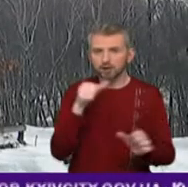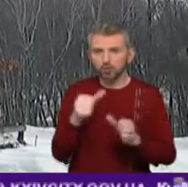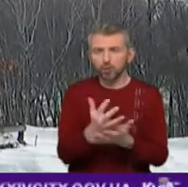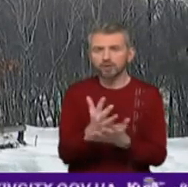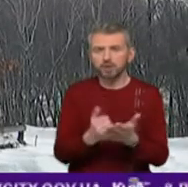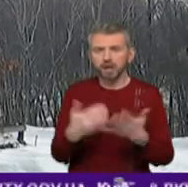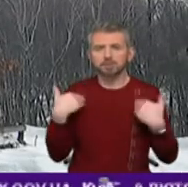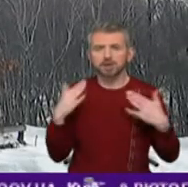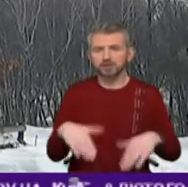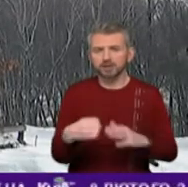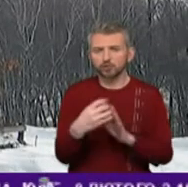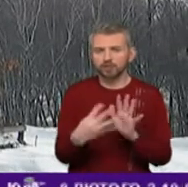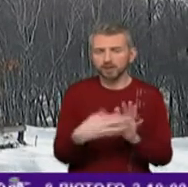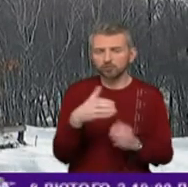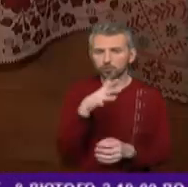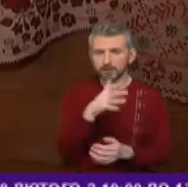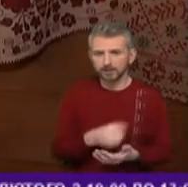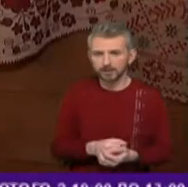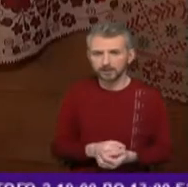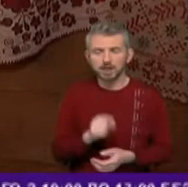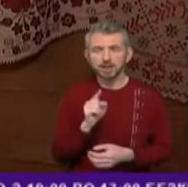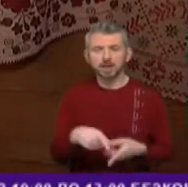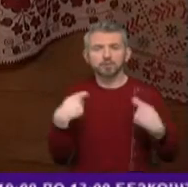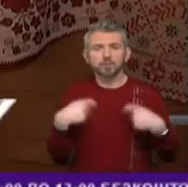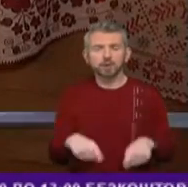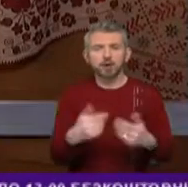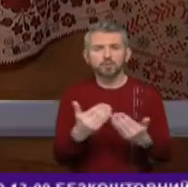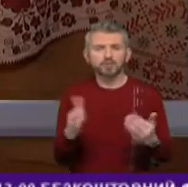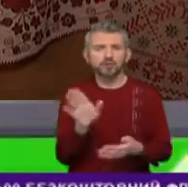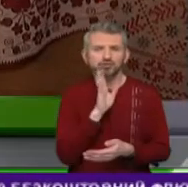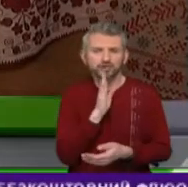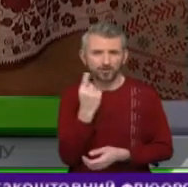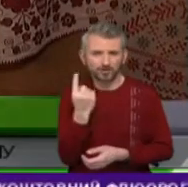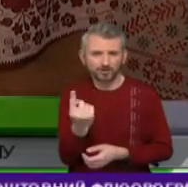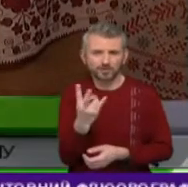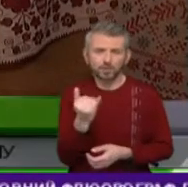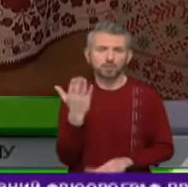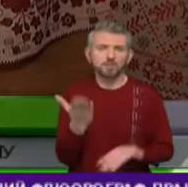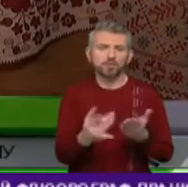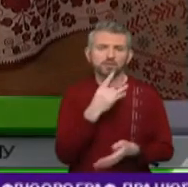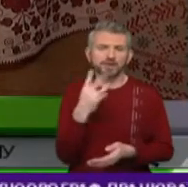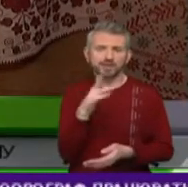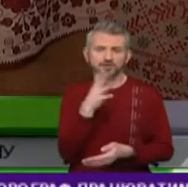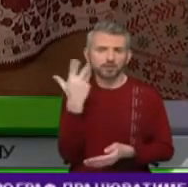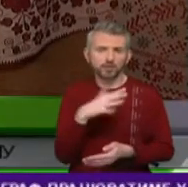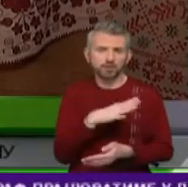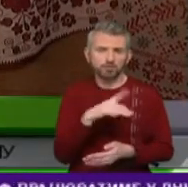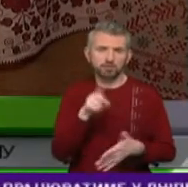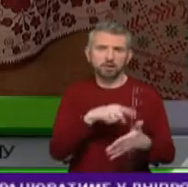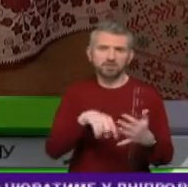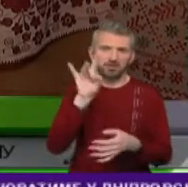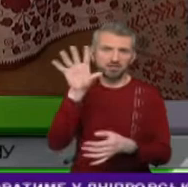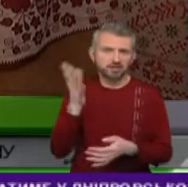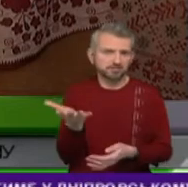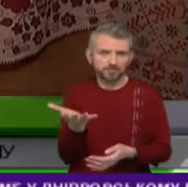плащаницю 19 століття. Її продала музею жінка одна. Ну, мабуть, в радянські часи, коли був атеїзм,